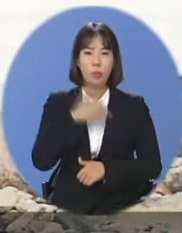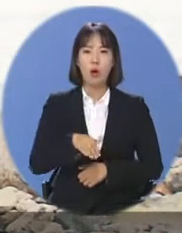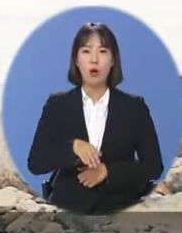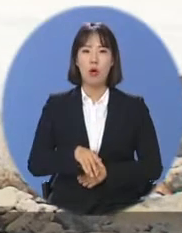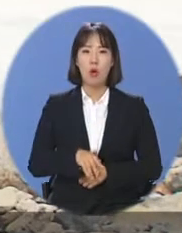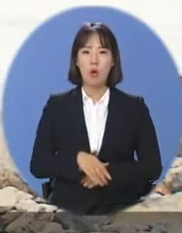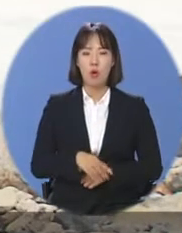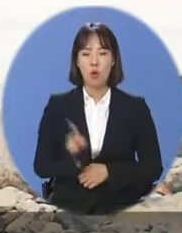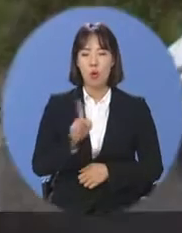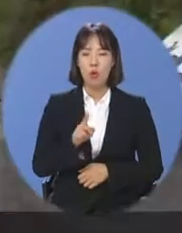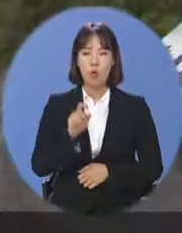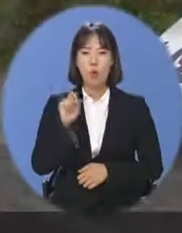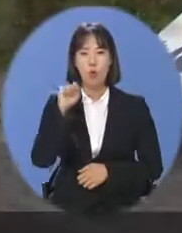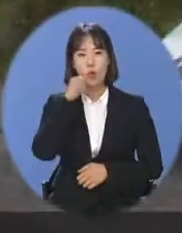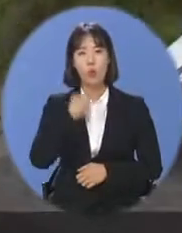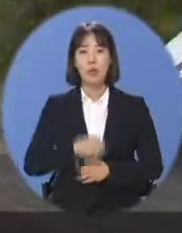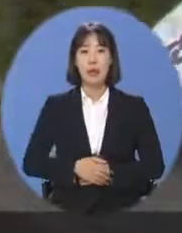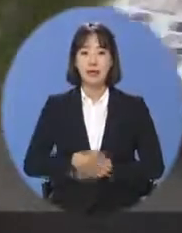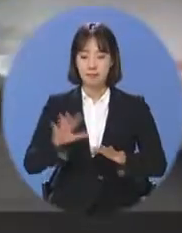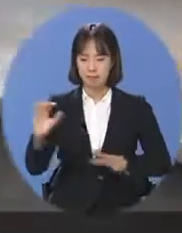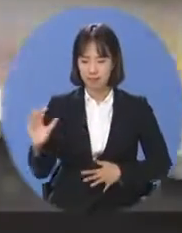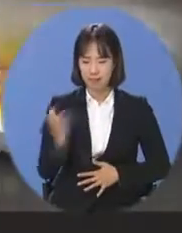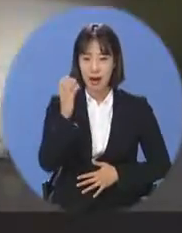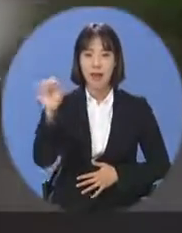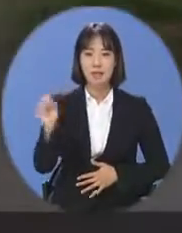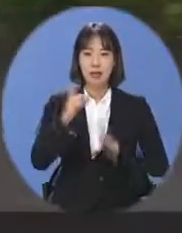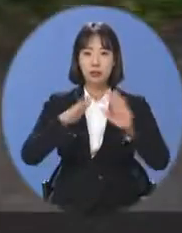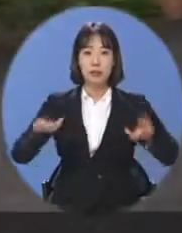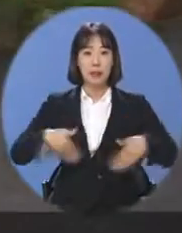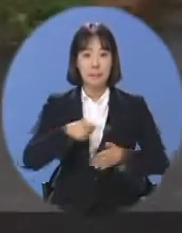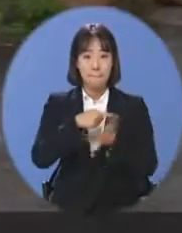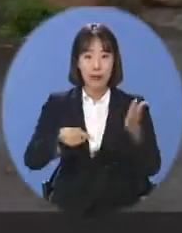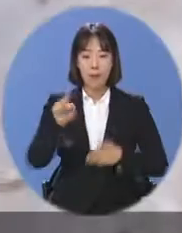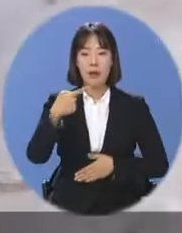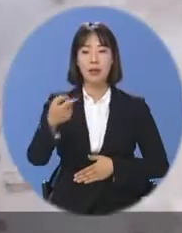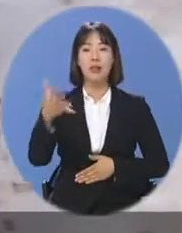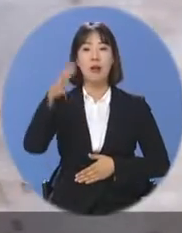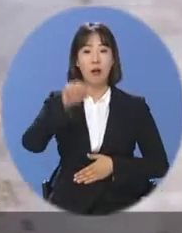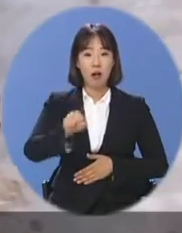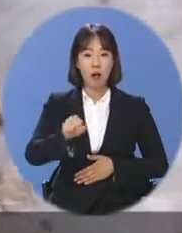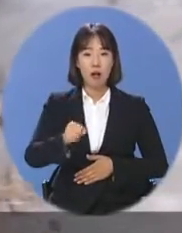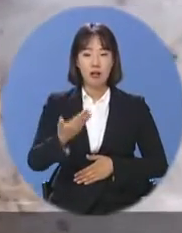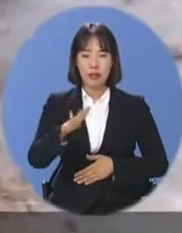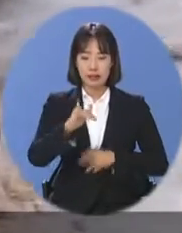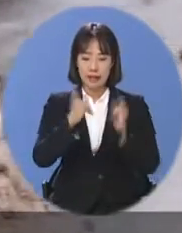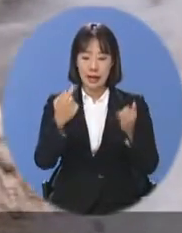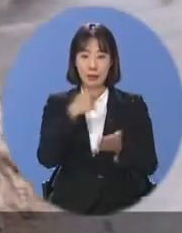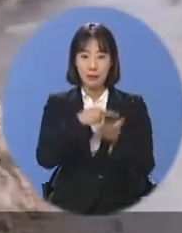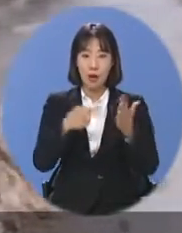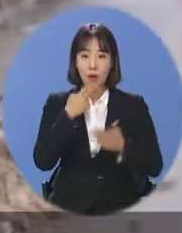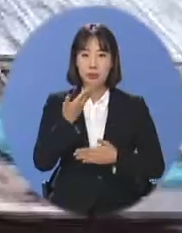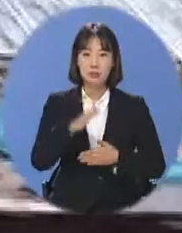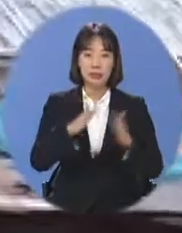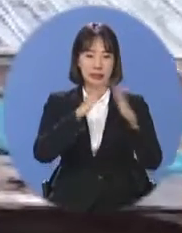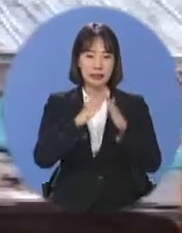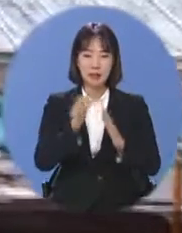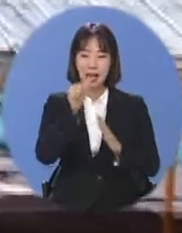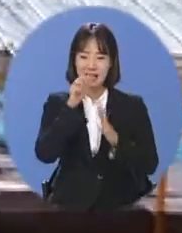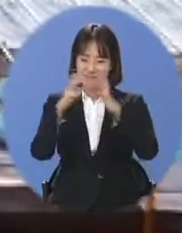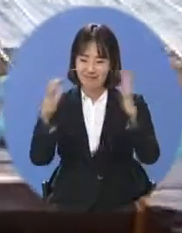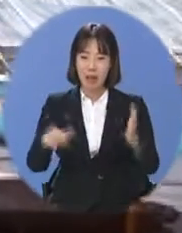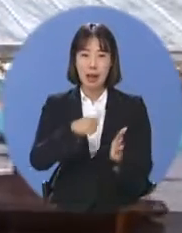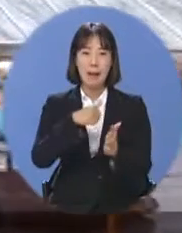할 얘기 없었죠. 이번 태풍으로 전남 지역 재산 피해는 모두 101억 원. 다행히 인명피해는 없었지만 주택가 비닐하우스